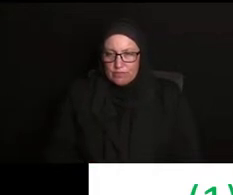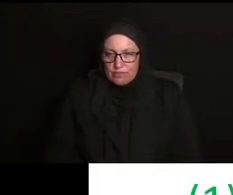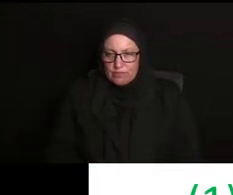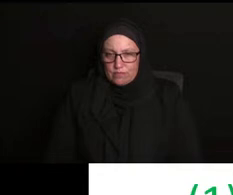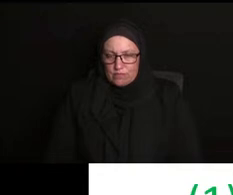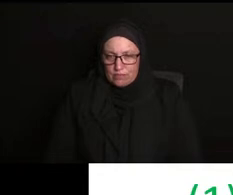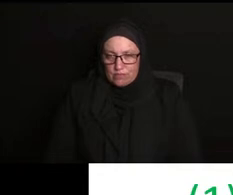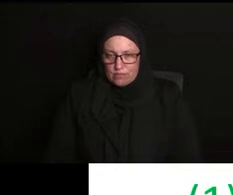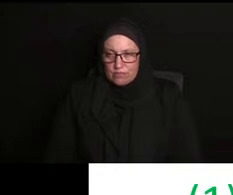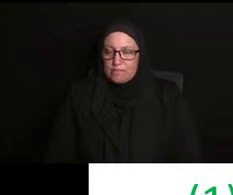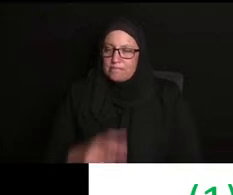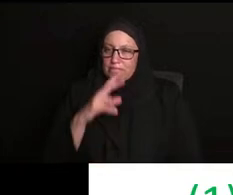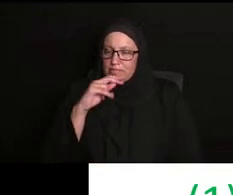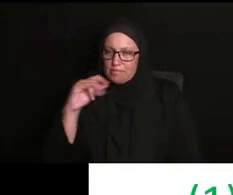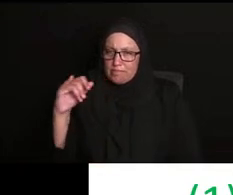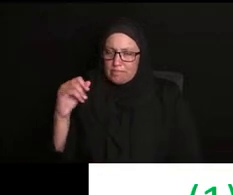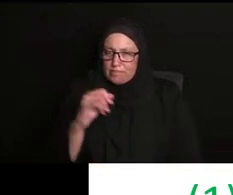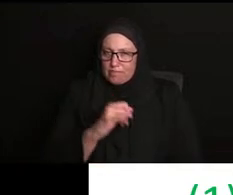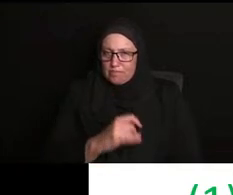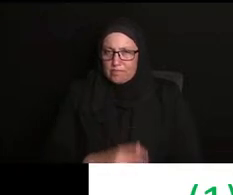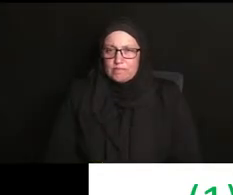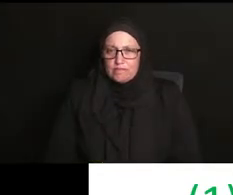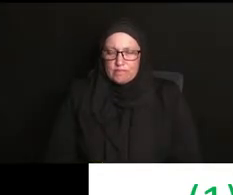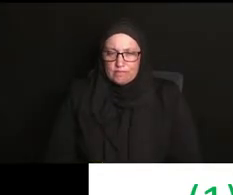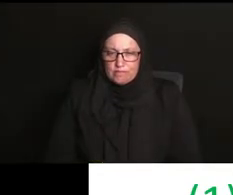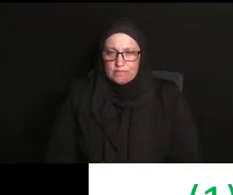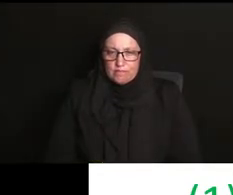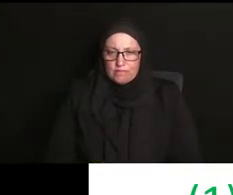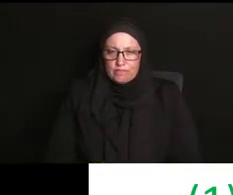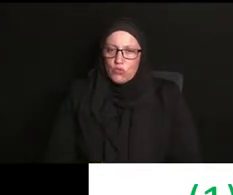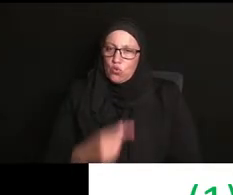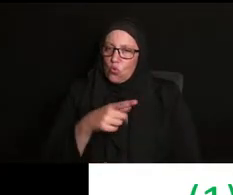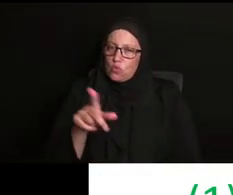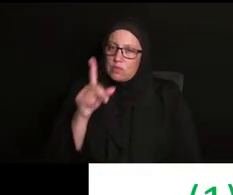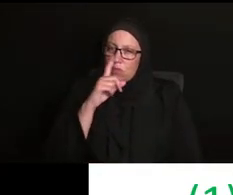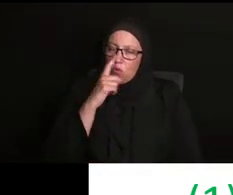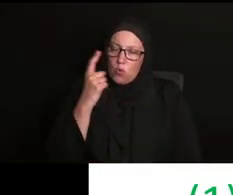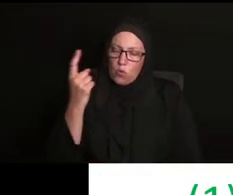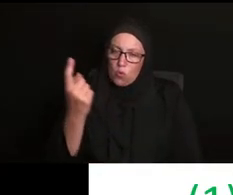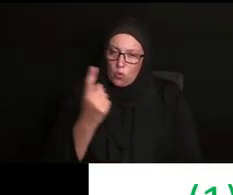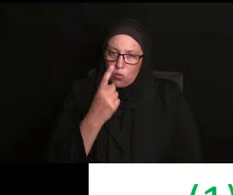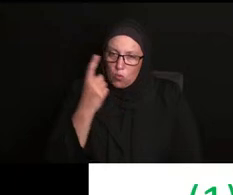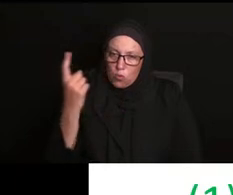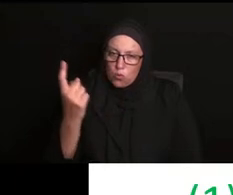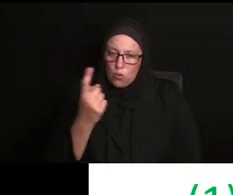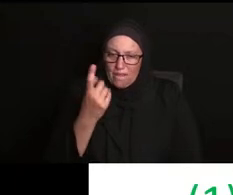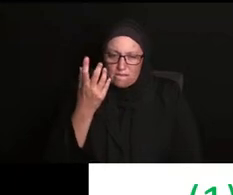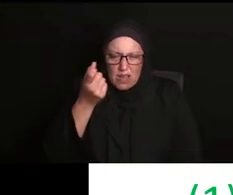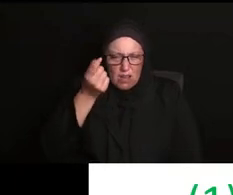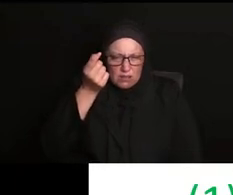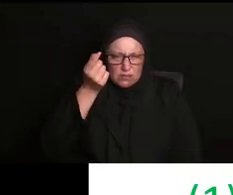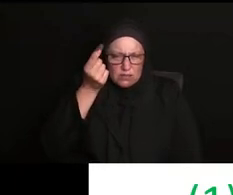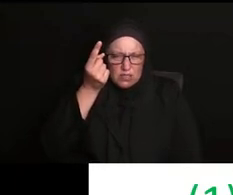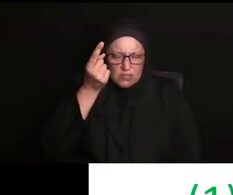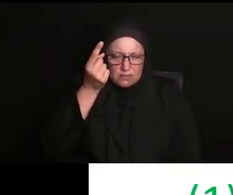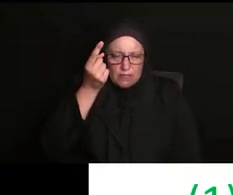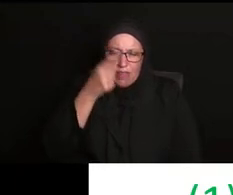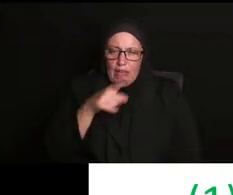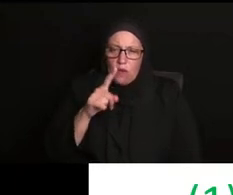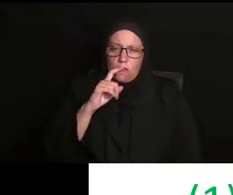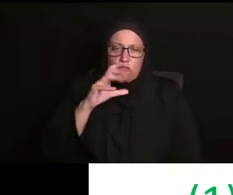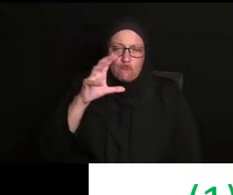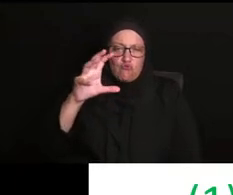قِيَامًا وَقُعُودًا وَعَلَى جُنُوبِهِمْ. These people that have understanding, they